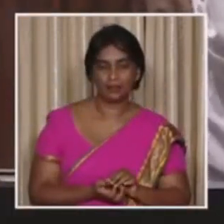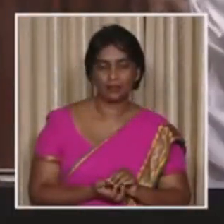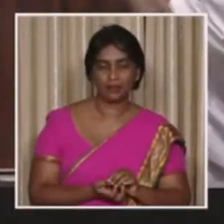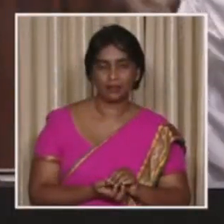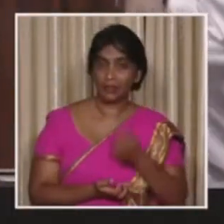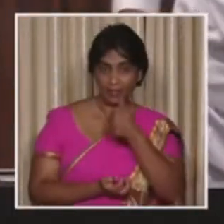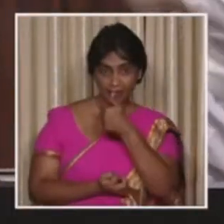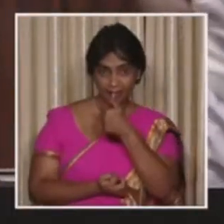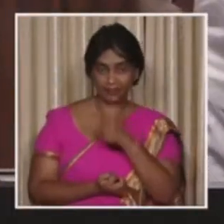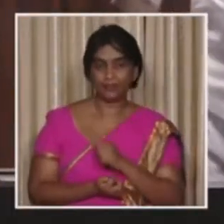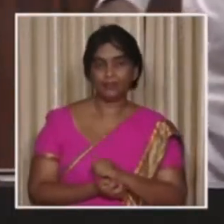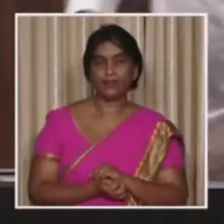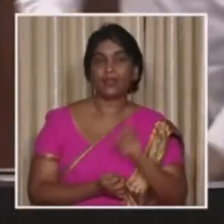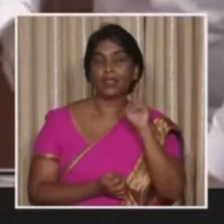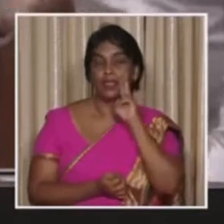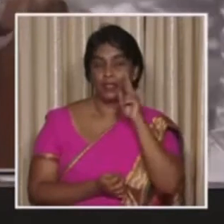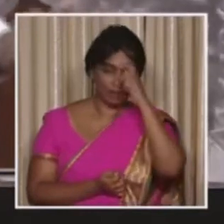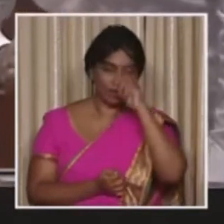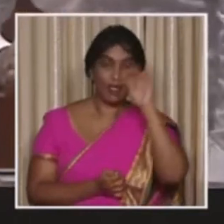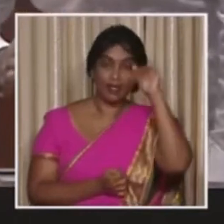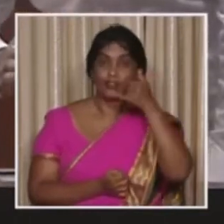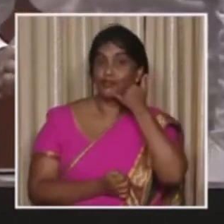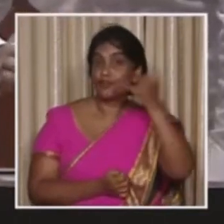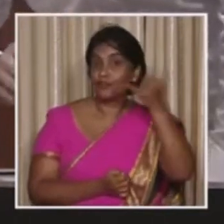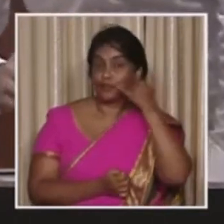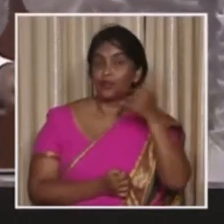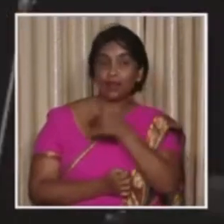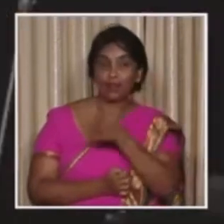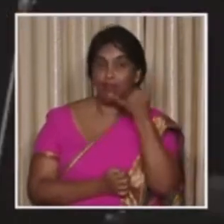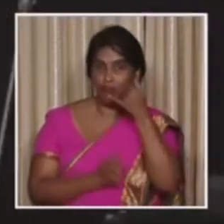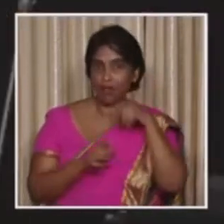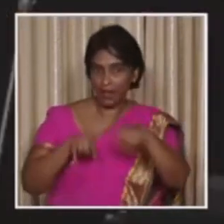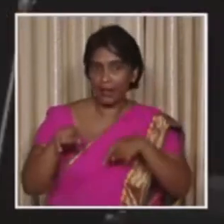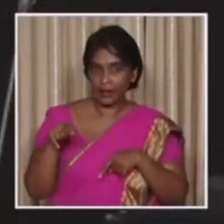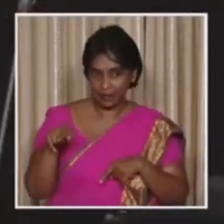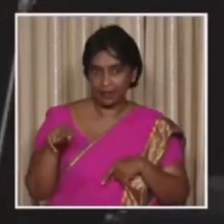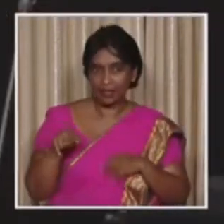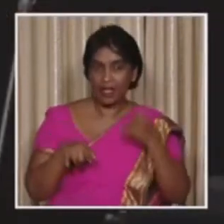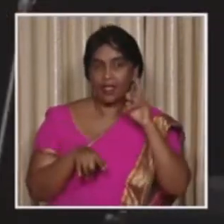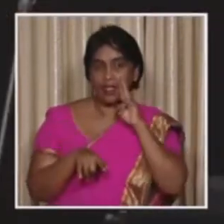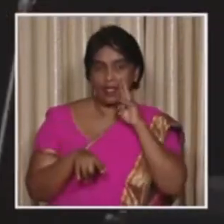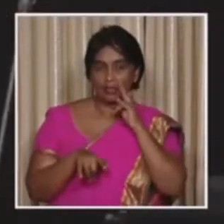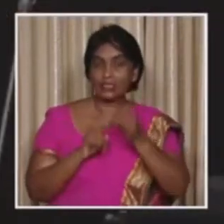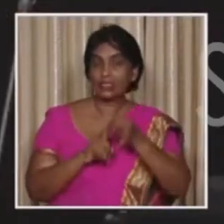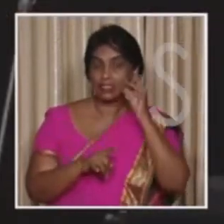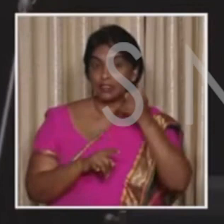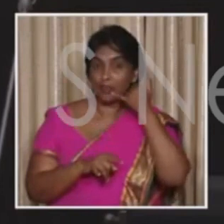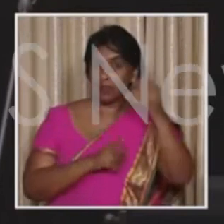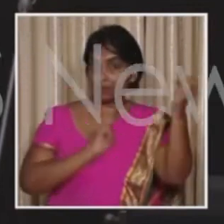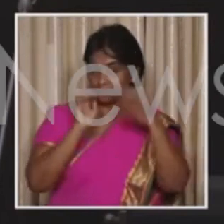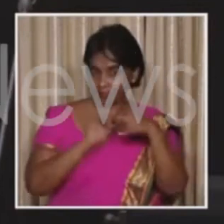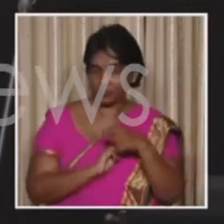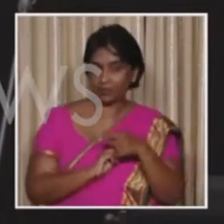හරිද? කවුද ඉන්නේ? රනිල් වික්‍රමසිංහ මහත්තයාට රැට දුරකථනයෙන් කතා කළා වගේ ෆෝන් එකේ තියෙනවා නේද රෙකෝඩින් එක? රනිල් වික්‍රමසිංහ ජනාධිපතිවත්ව කරපු